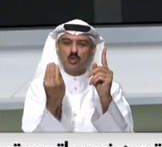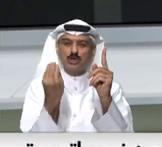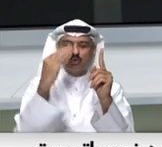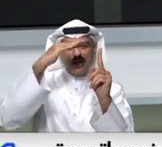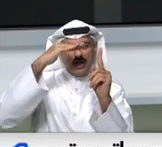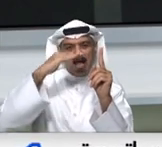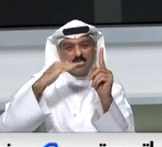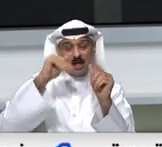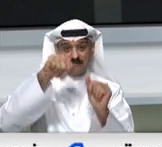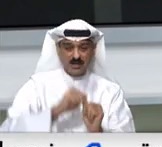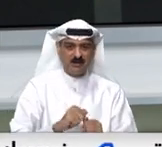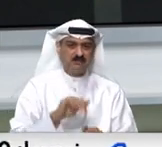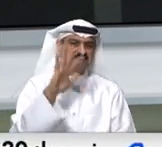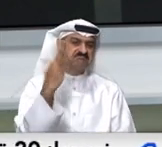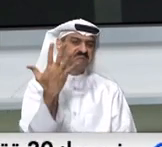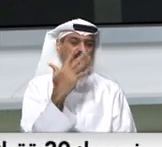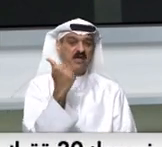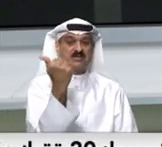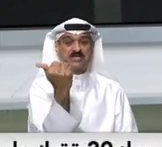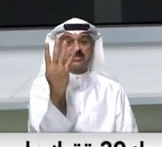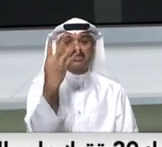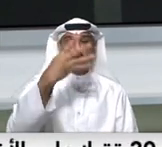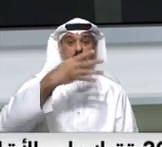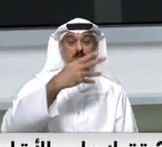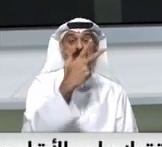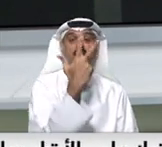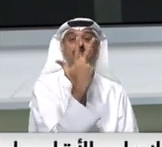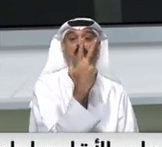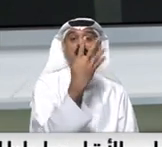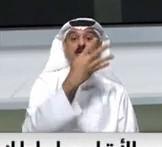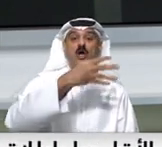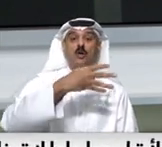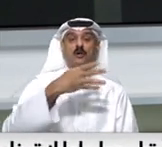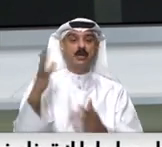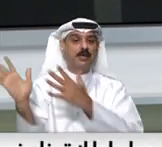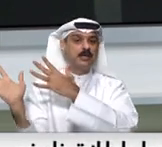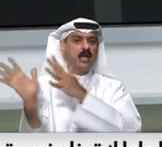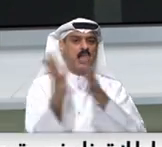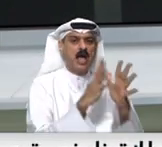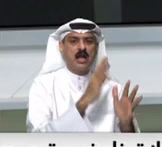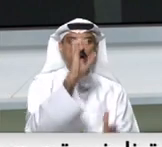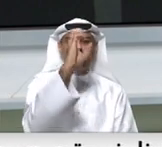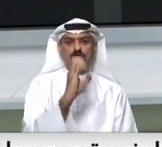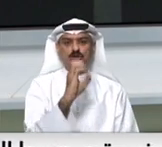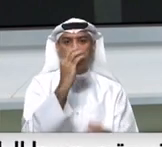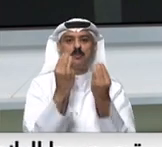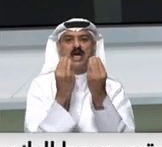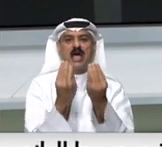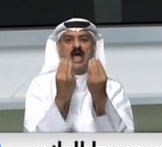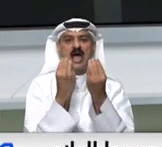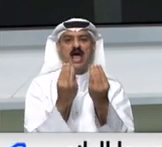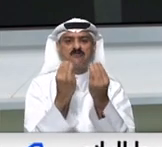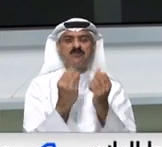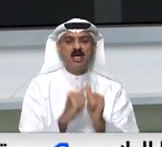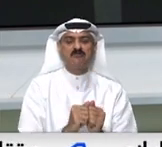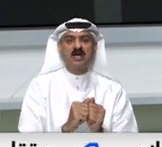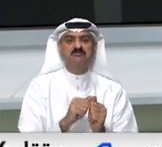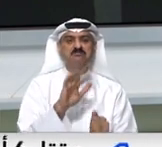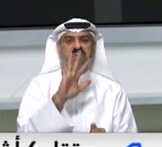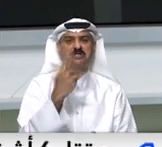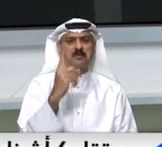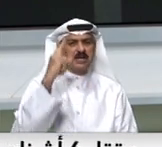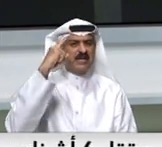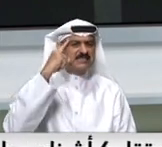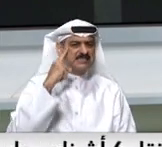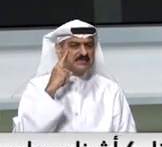درجات الحراره تتراوح ما بين 46 الى 48 معها وكوس خفيفه لمعتدل السرعه بوجه عام في فرص لنشاطه في